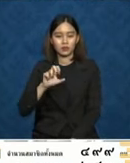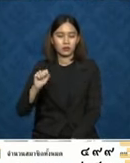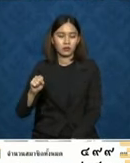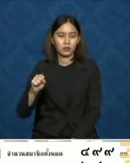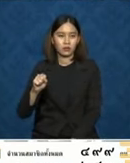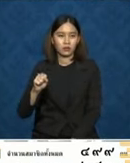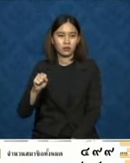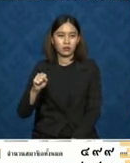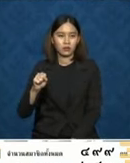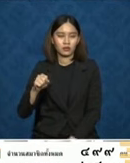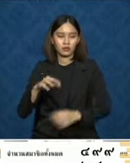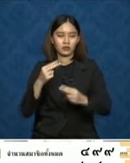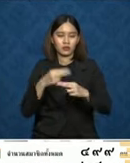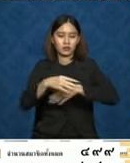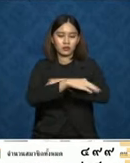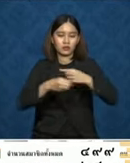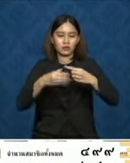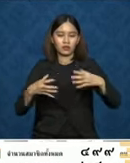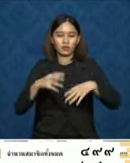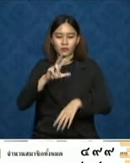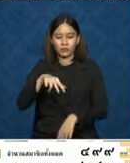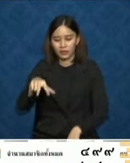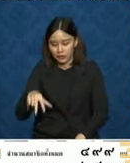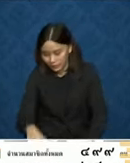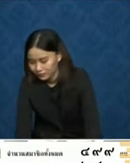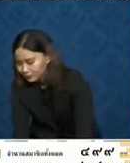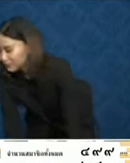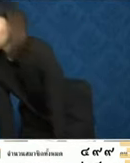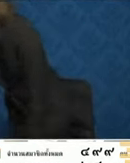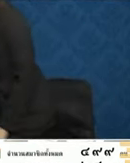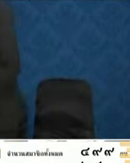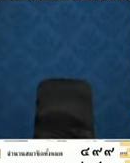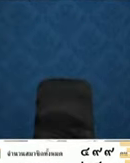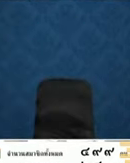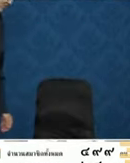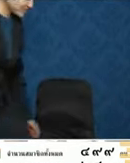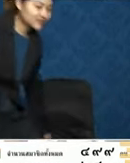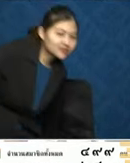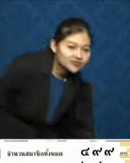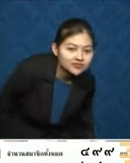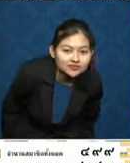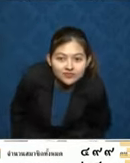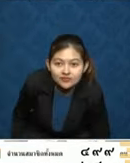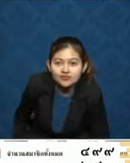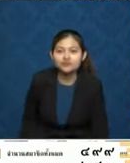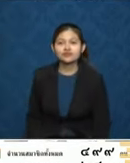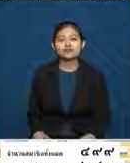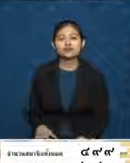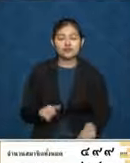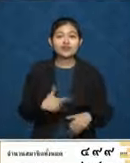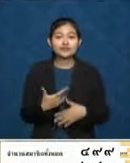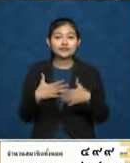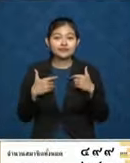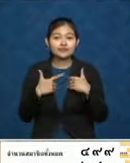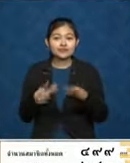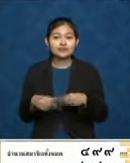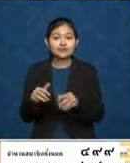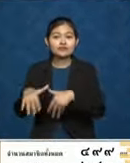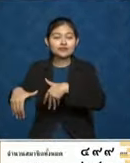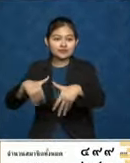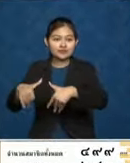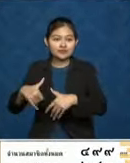แทนราษฎรแบบบัญชีรายชื่อพรรคเพื่อไทยก่อนอื่นดิฉันขอแสดงความยินดีกับพี่น้องประชาชน